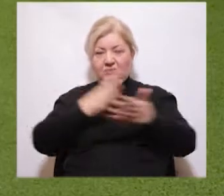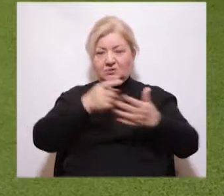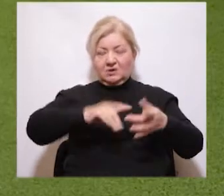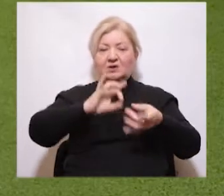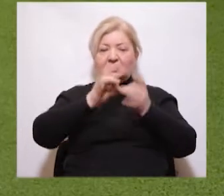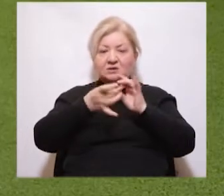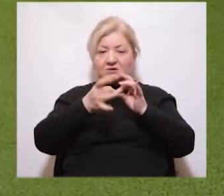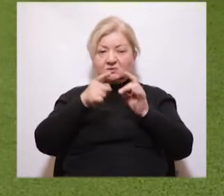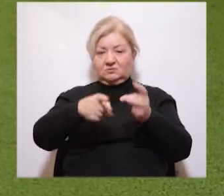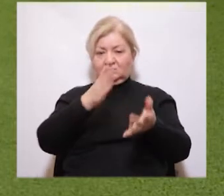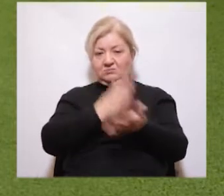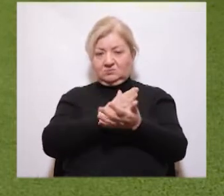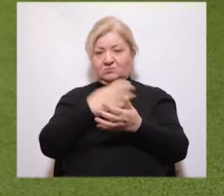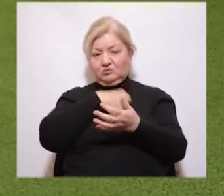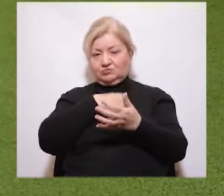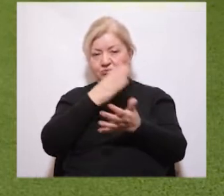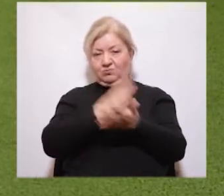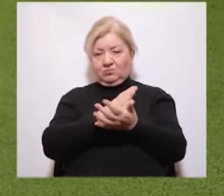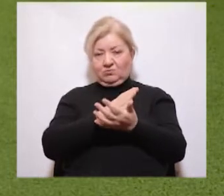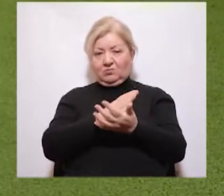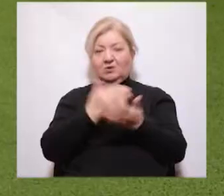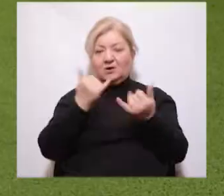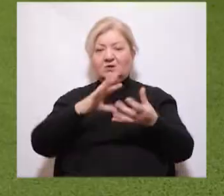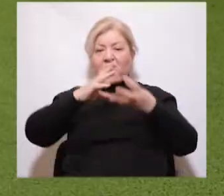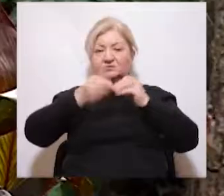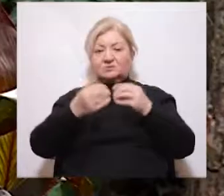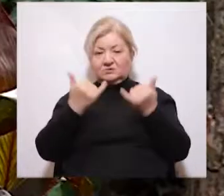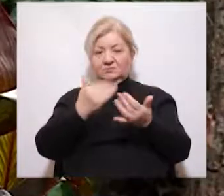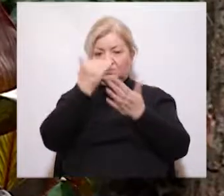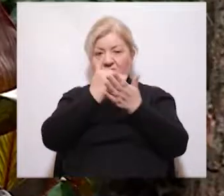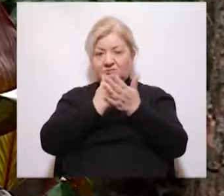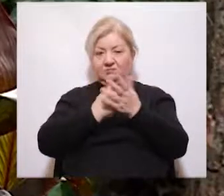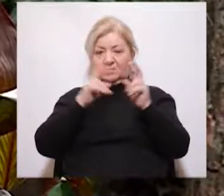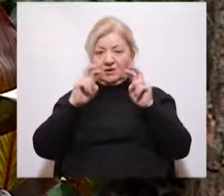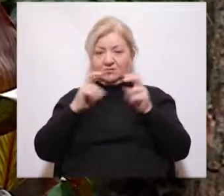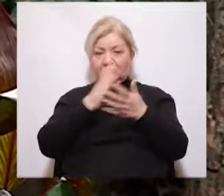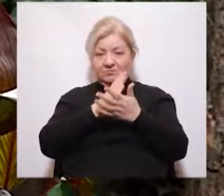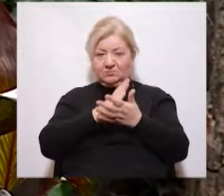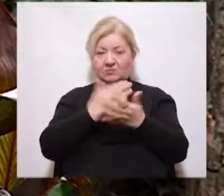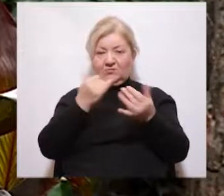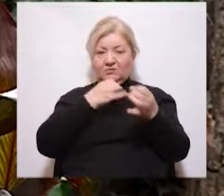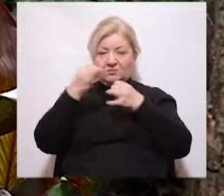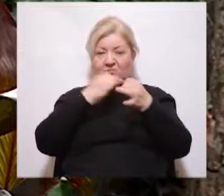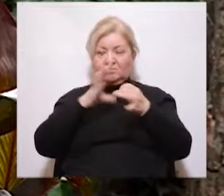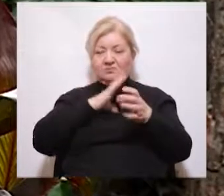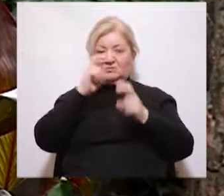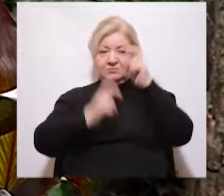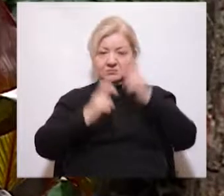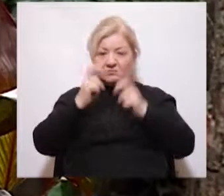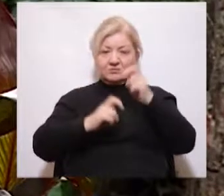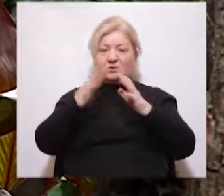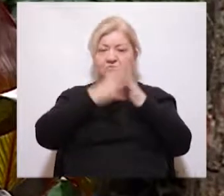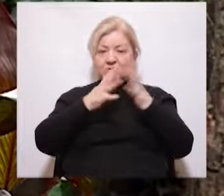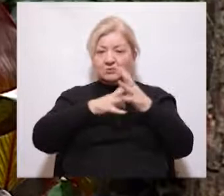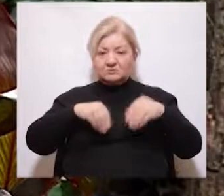რომელიც ინტერნეტ მომარაგებისათვის ასეთი მნიშვნელოვანია. ახლა შევაჯამოთ ჩვენი დღევანდელი გაკვეთილი. დღეს ჩვენ ვისაუბრეთ